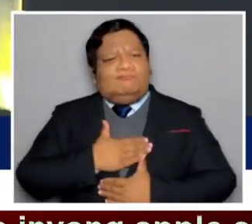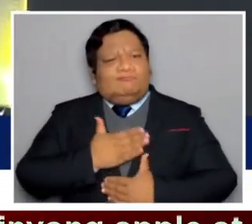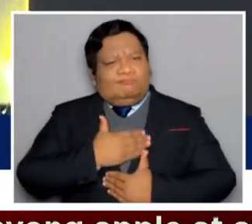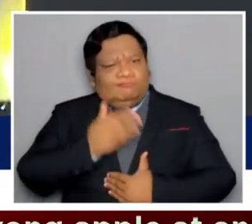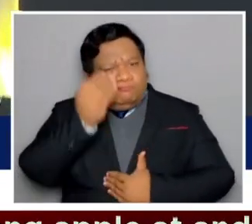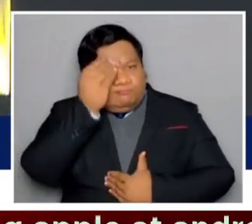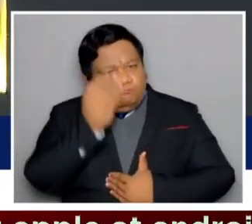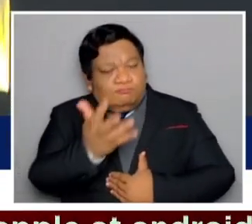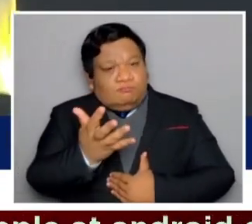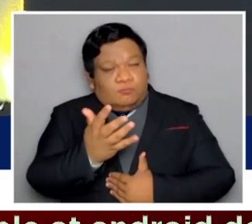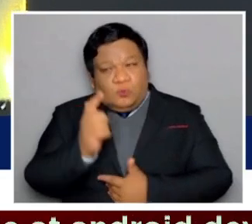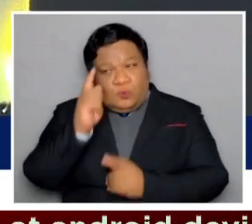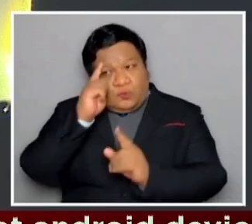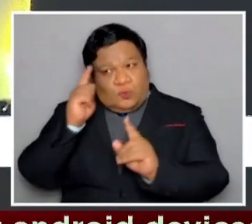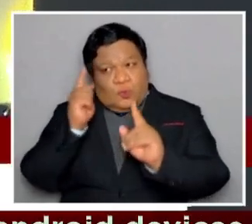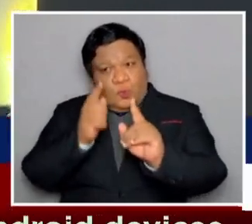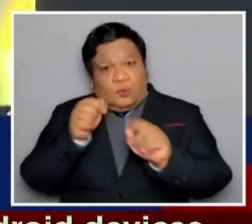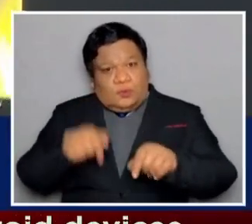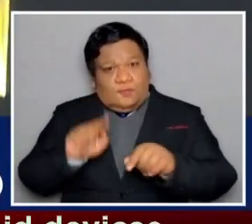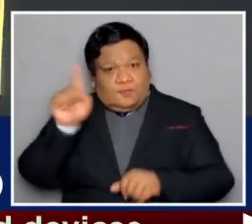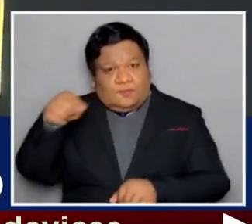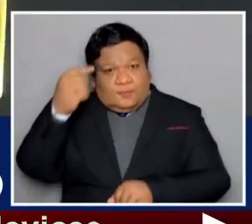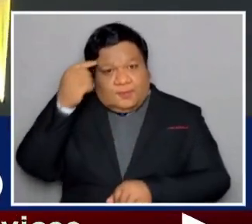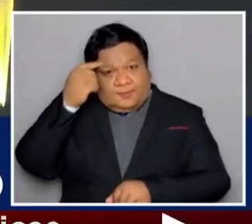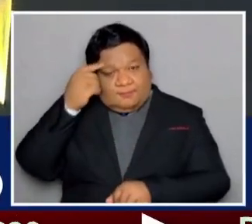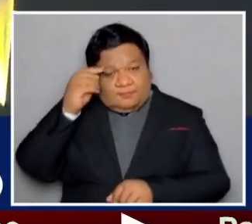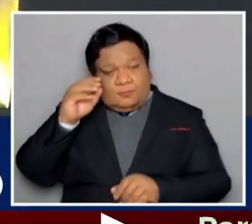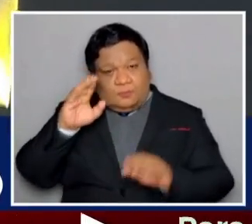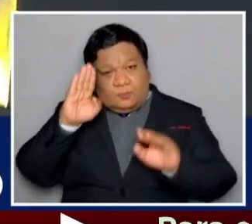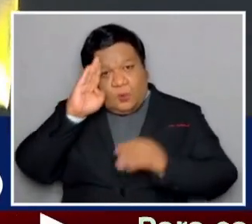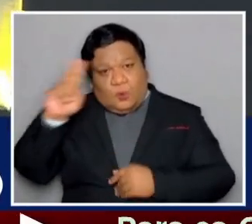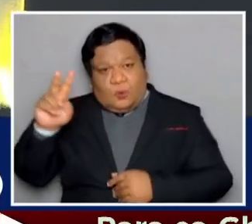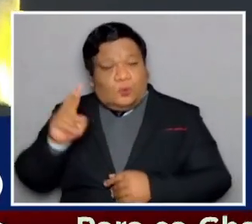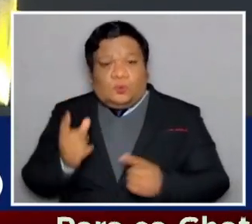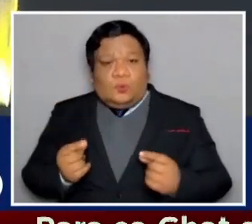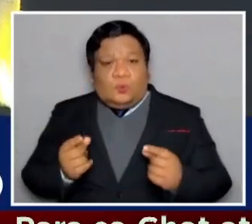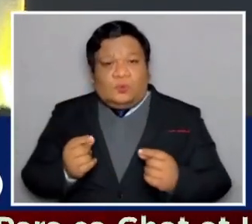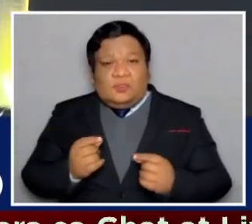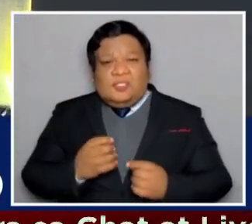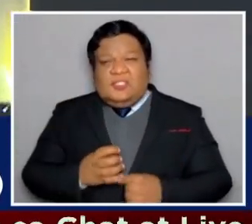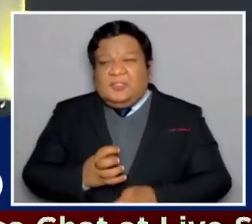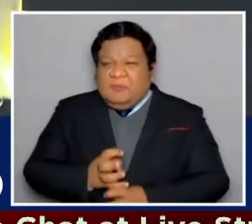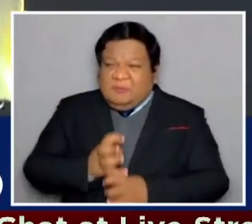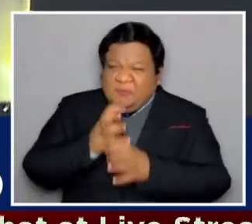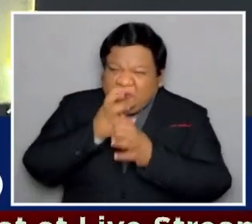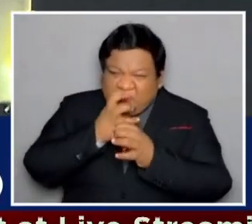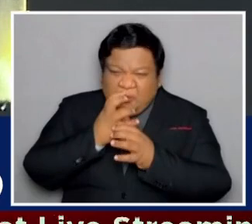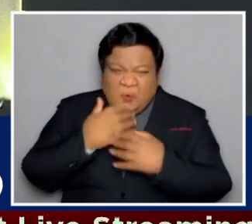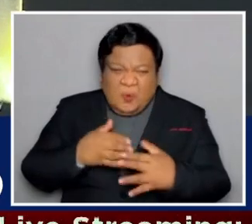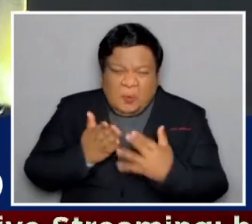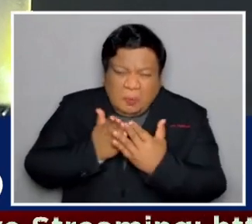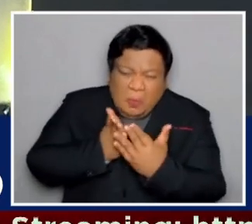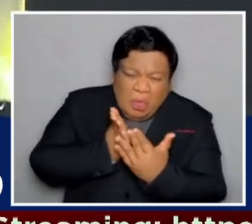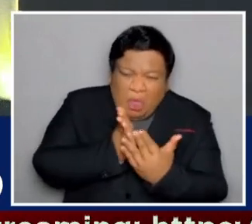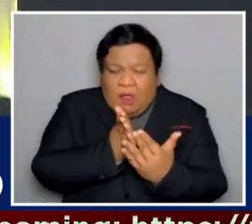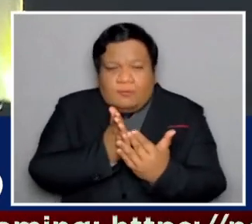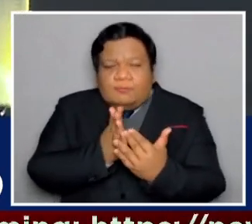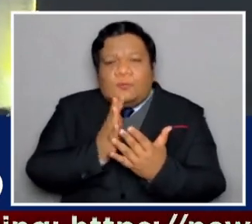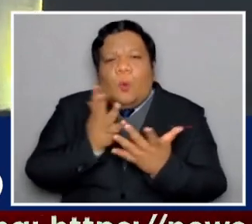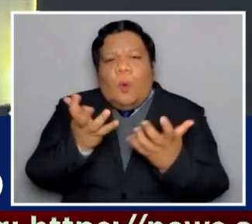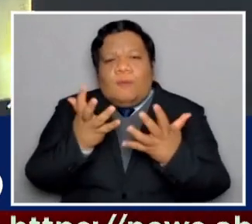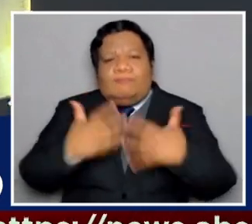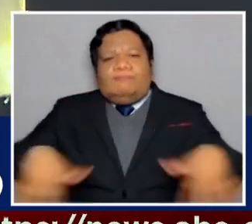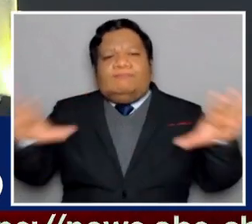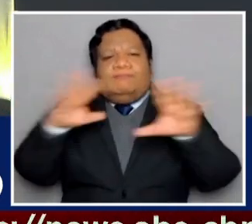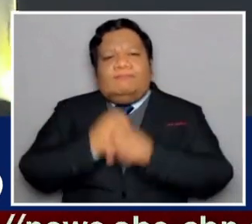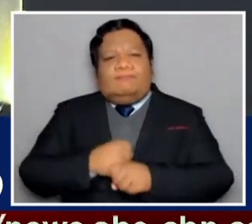Marcos administration is to lift these stringent protocols by the end of the year to ensure that